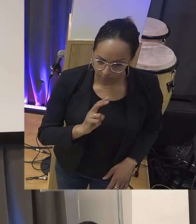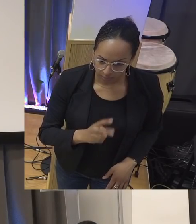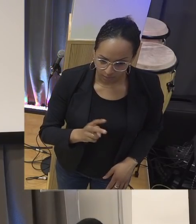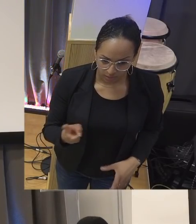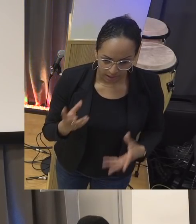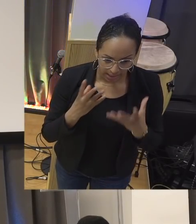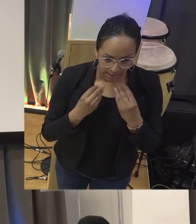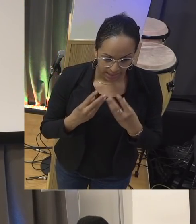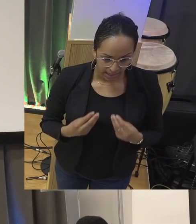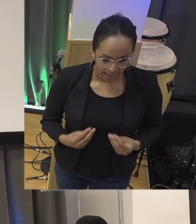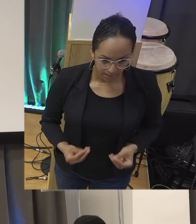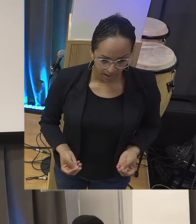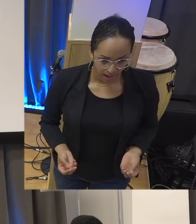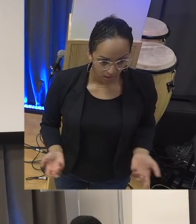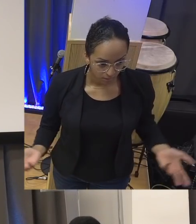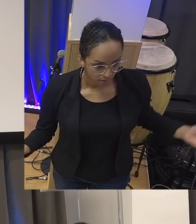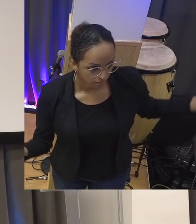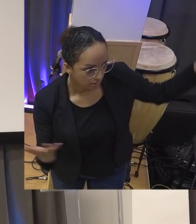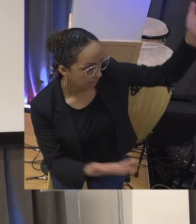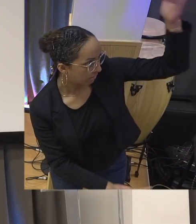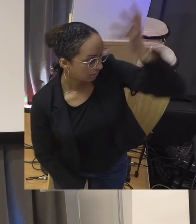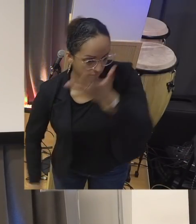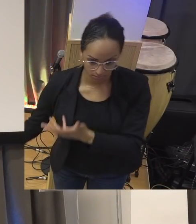il habite. L'oriental, il est désorienté, mesquin.